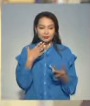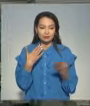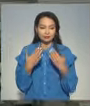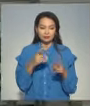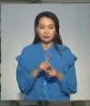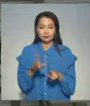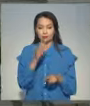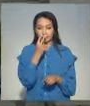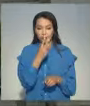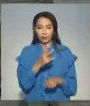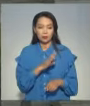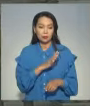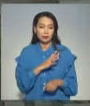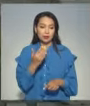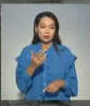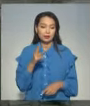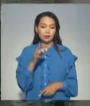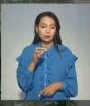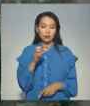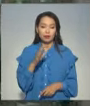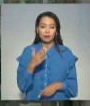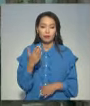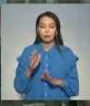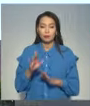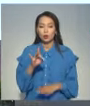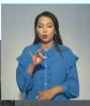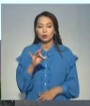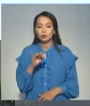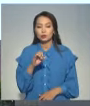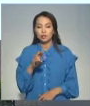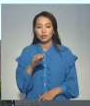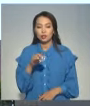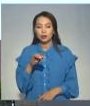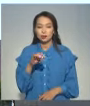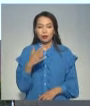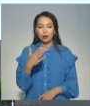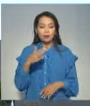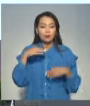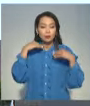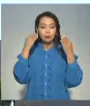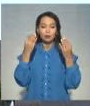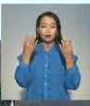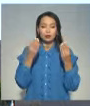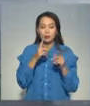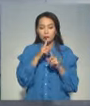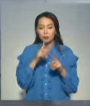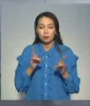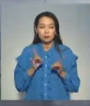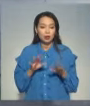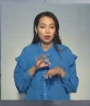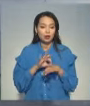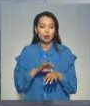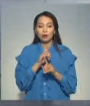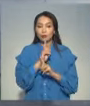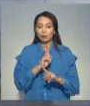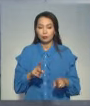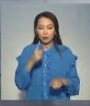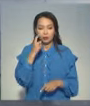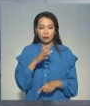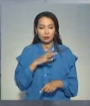көрінеді. Бұған дейін президенттің баспасөз хатшысы Руслан Желдібай мемлекет басшысының туған күніне орай мерекелік іс-шаралар өтпейтінін айтқан. Бұл